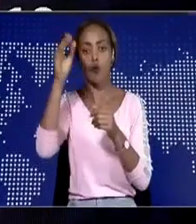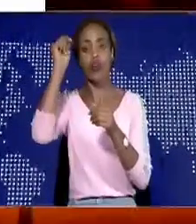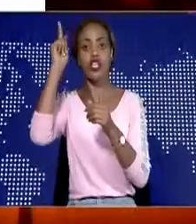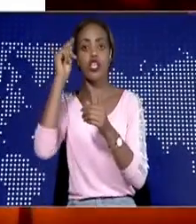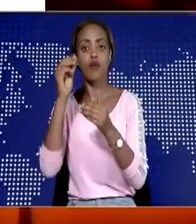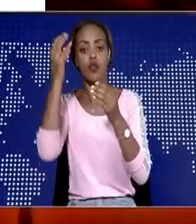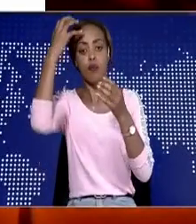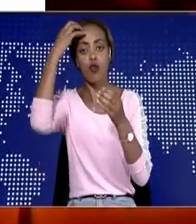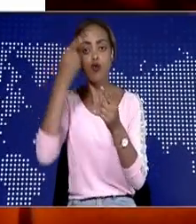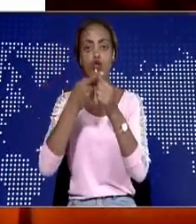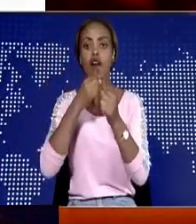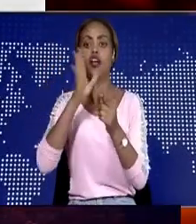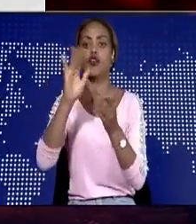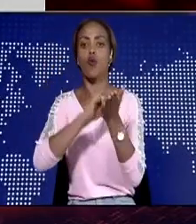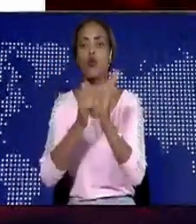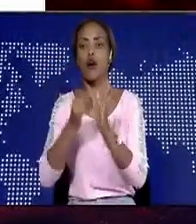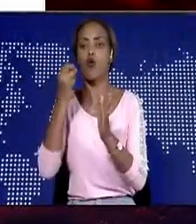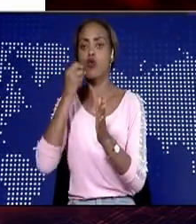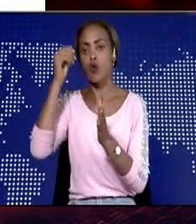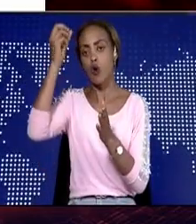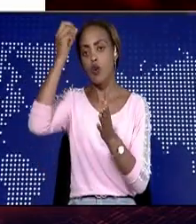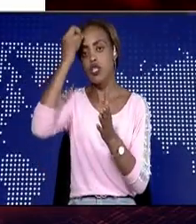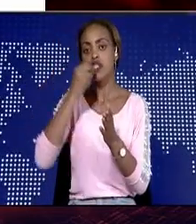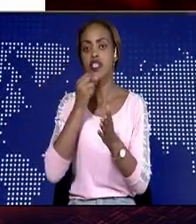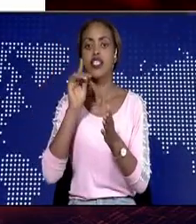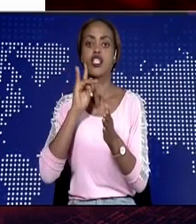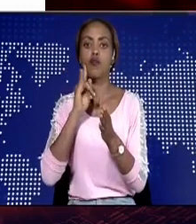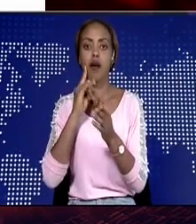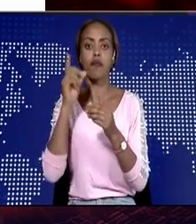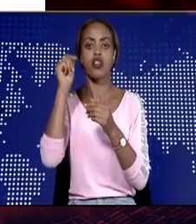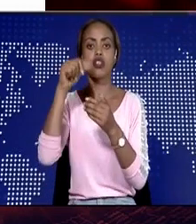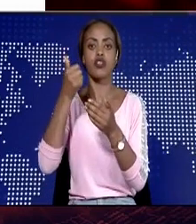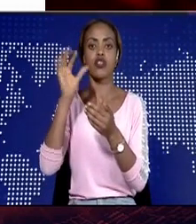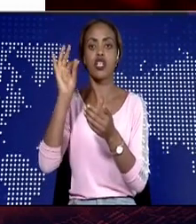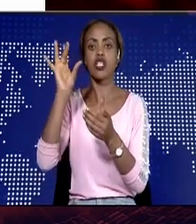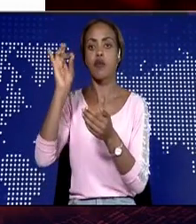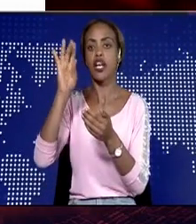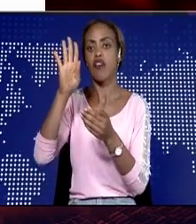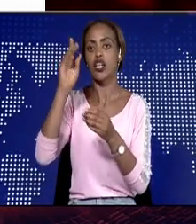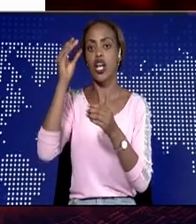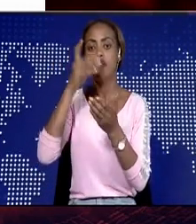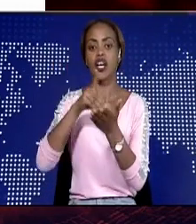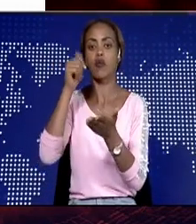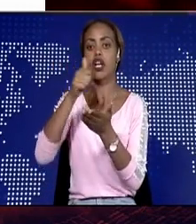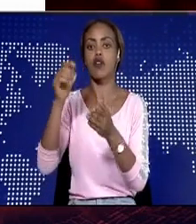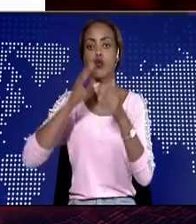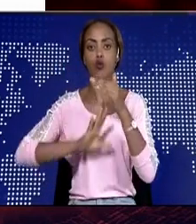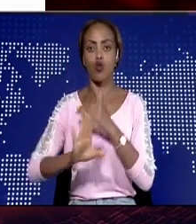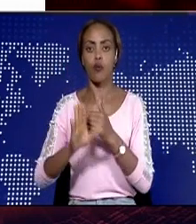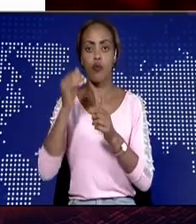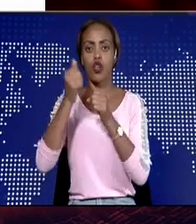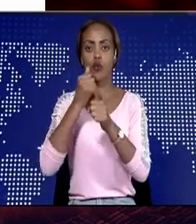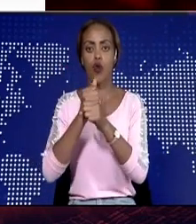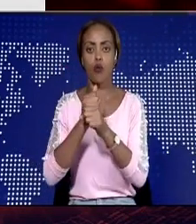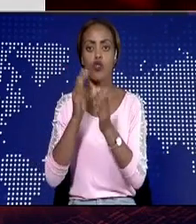تكوت منغستو كابديوم دما ويزورو زما مرايا بشحن 974 عامه تمرت اب كتما اديس ابات وليدوم ادبي ام